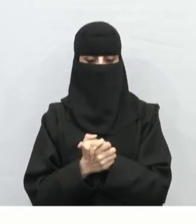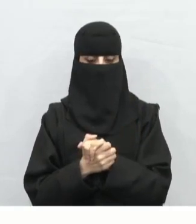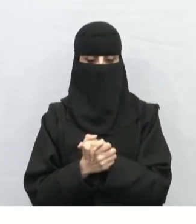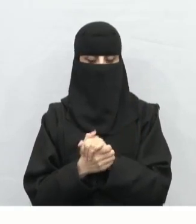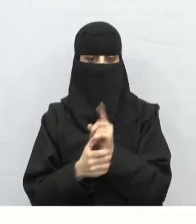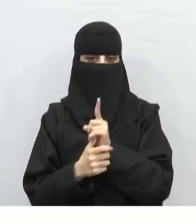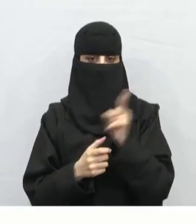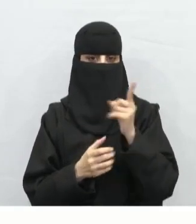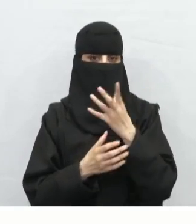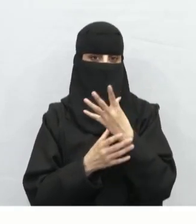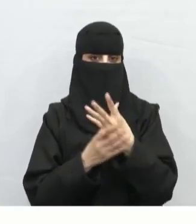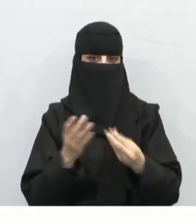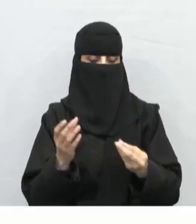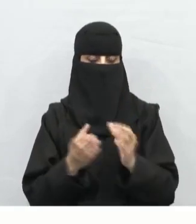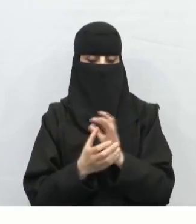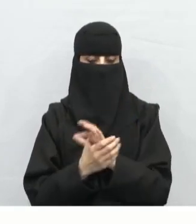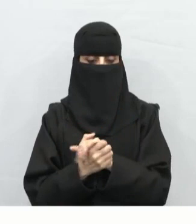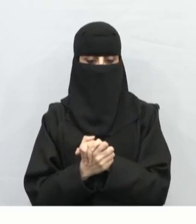يا بني